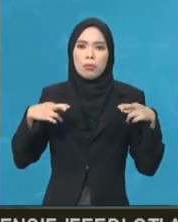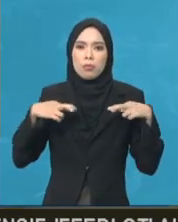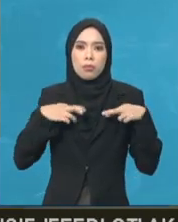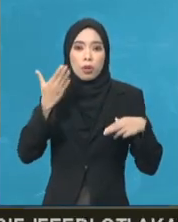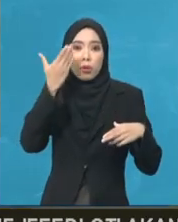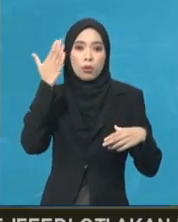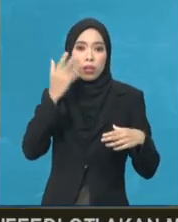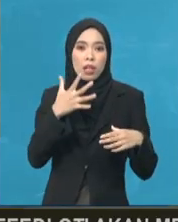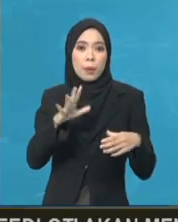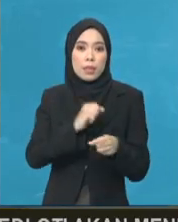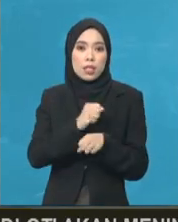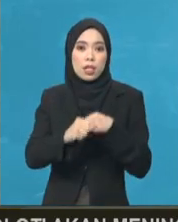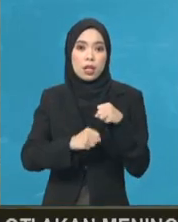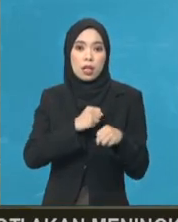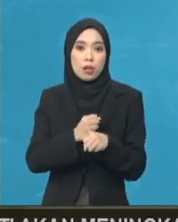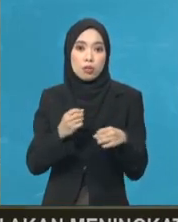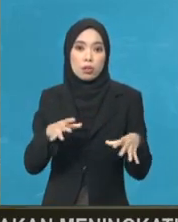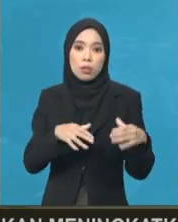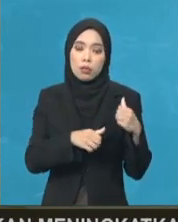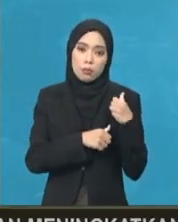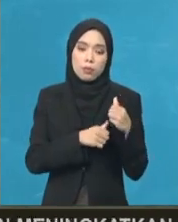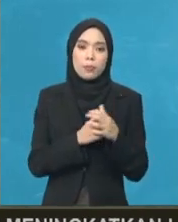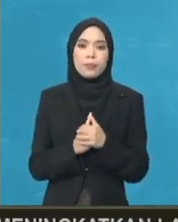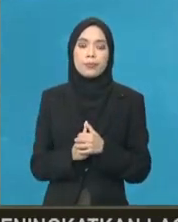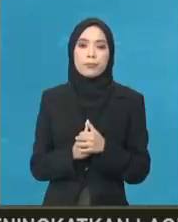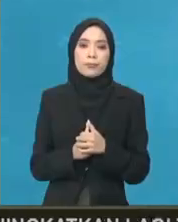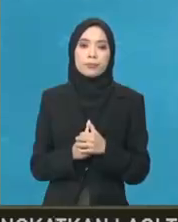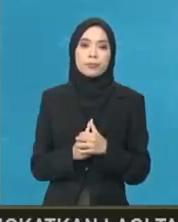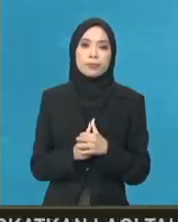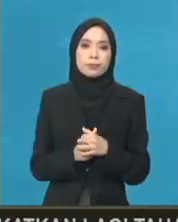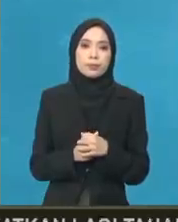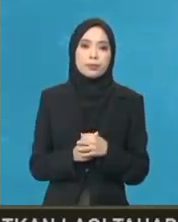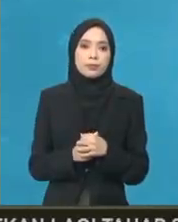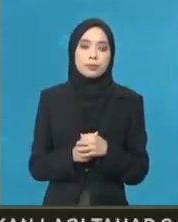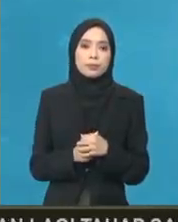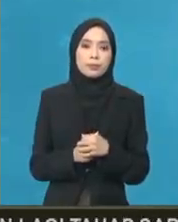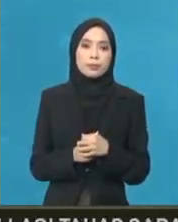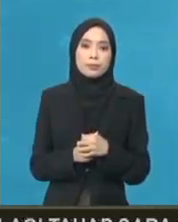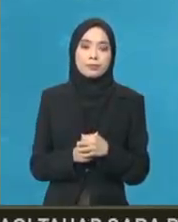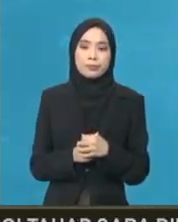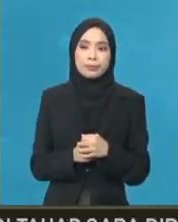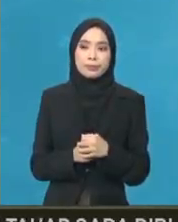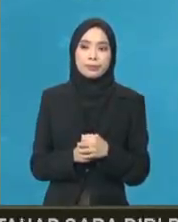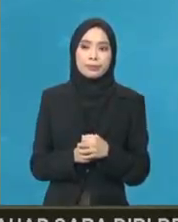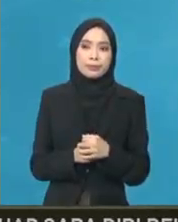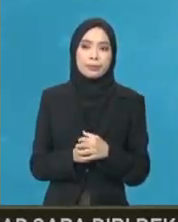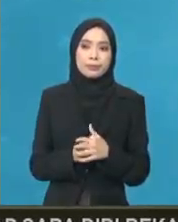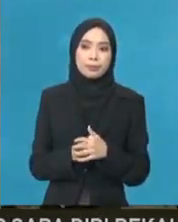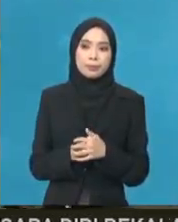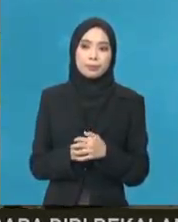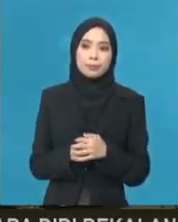15 tahun daripada Angkatan Bersenjata diraja Brunei Crossover lem